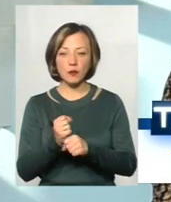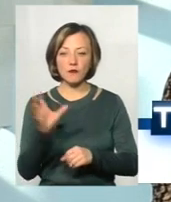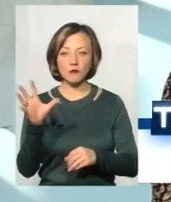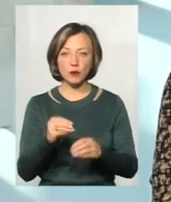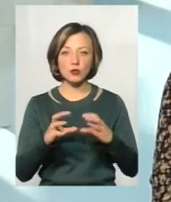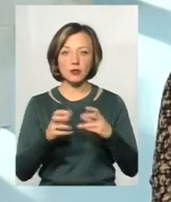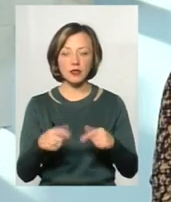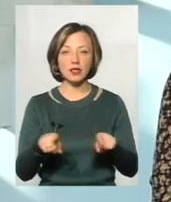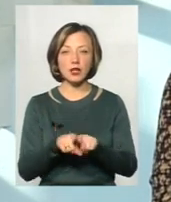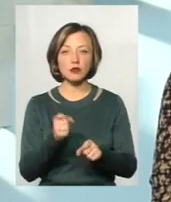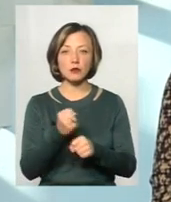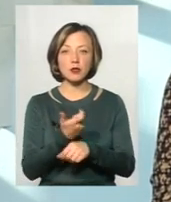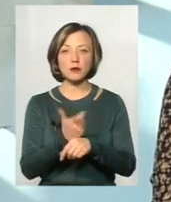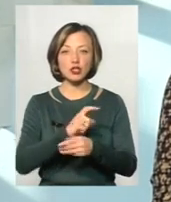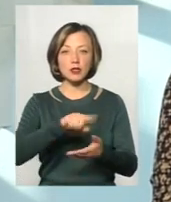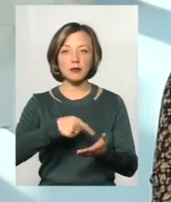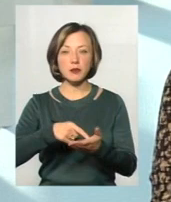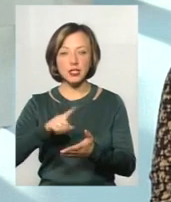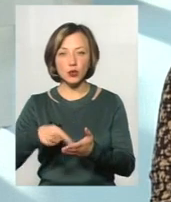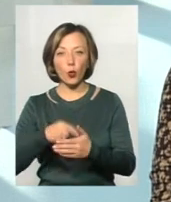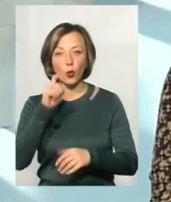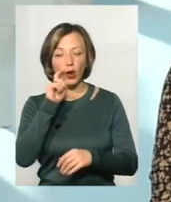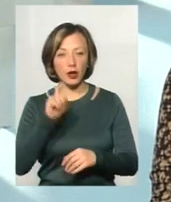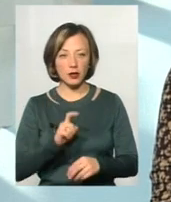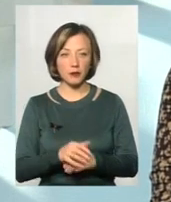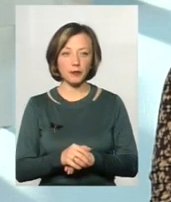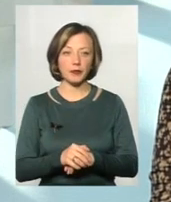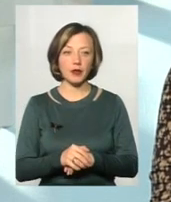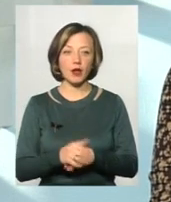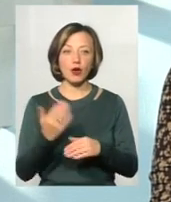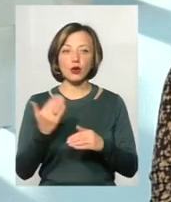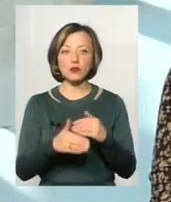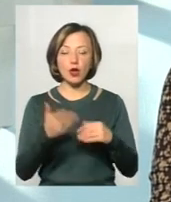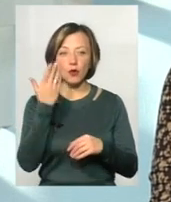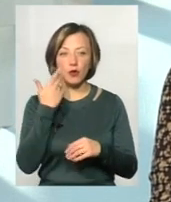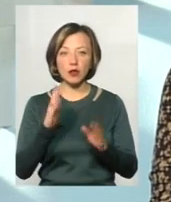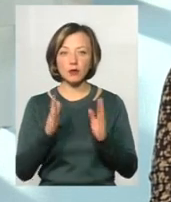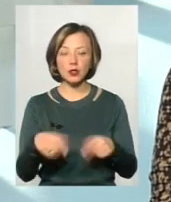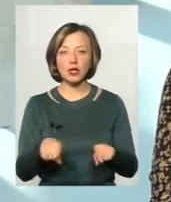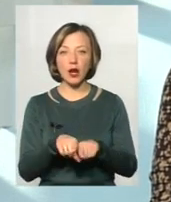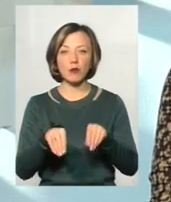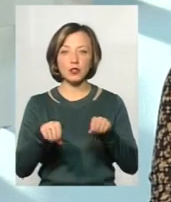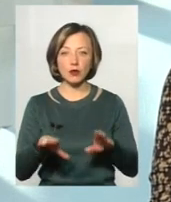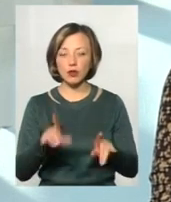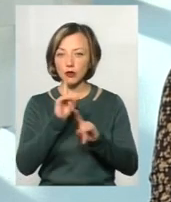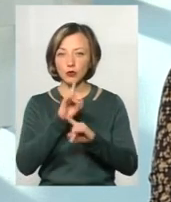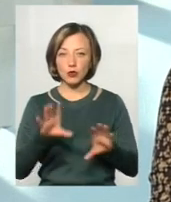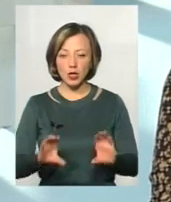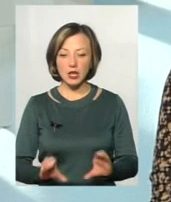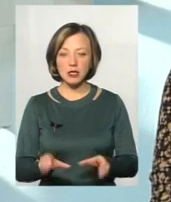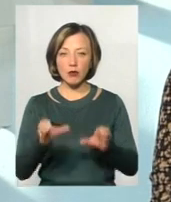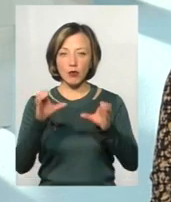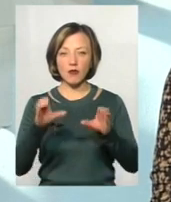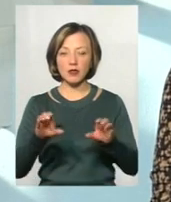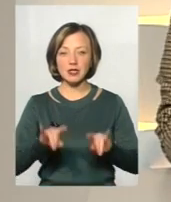і так, як вже зробили більшість міст України. Тобто вже коли буде така постанова, не будуть замуровувати